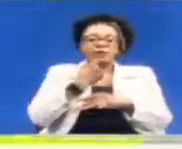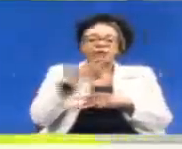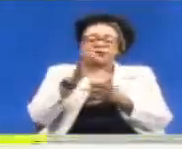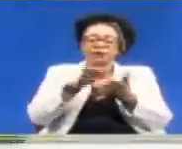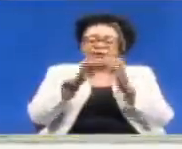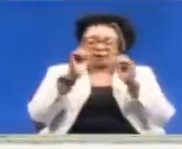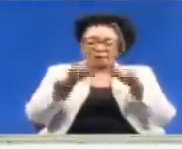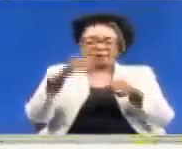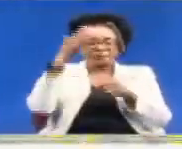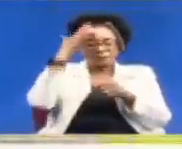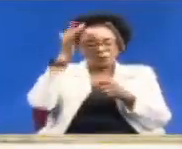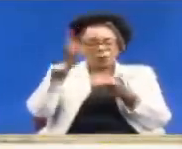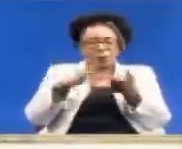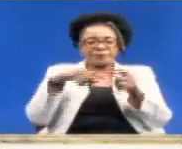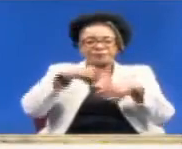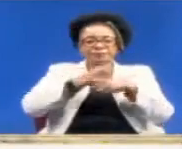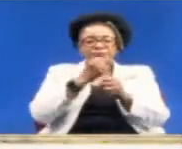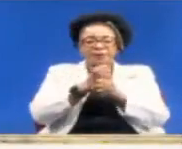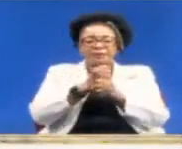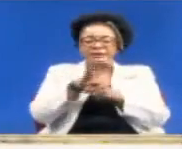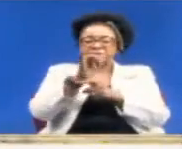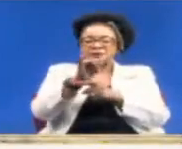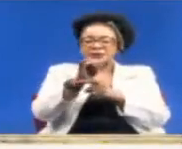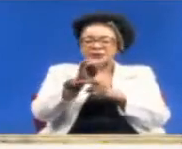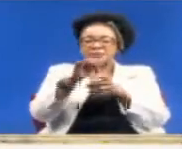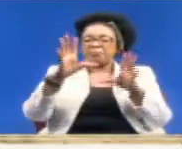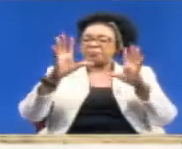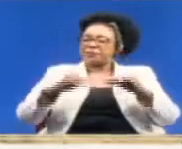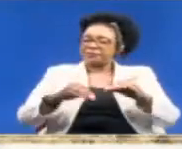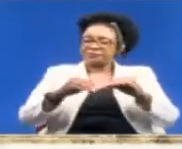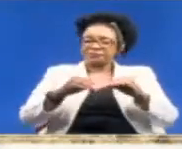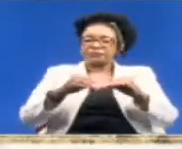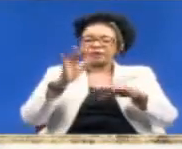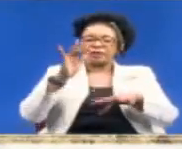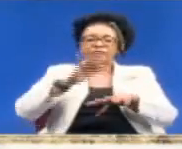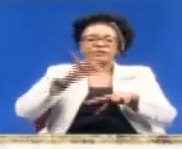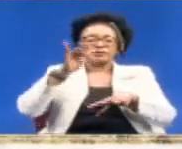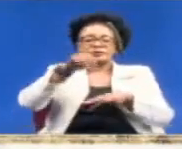nini kilichosababisha mfumo huo kutibuka na kuathiri mifumo mingine nchini.